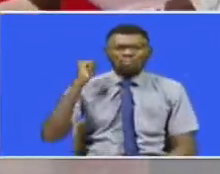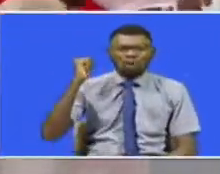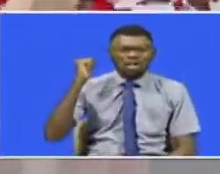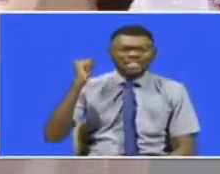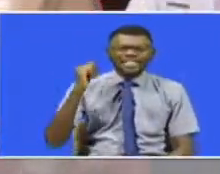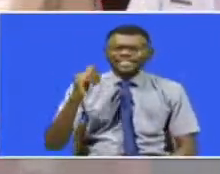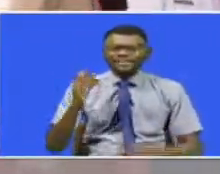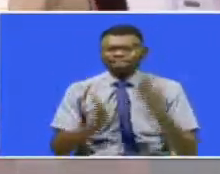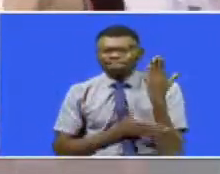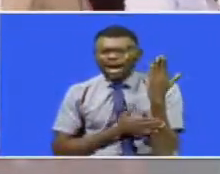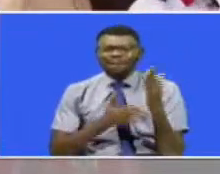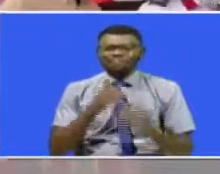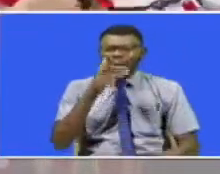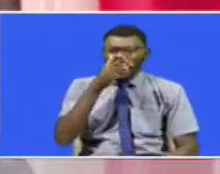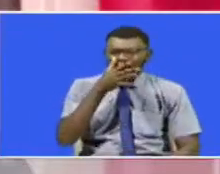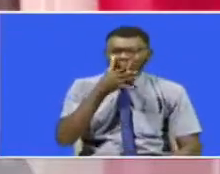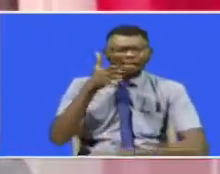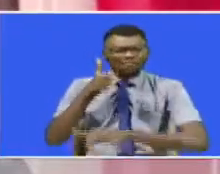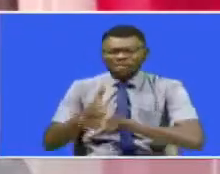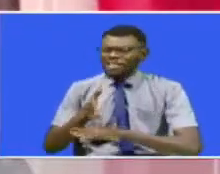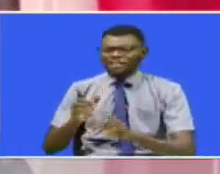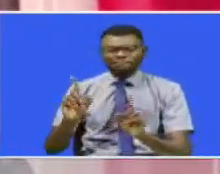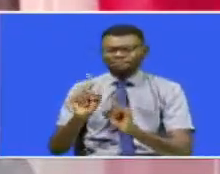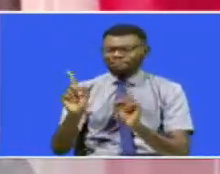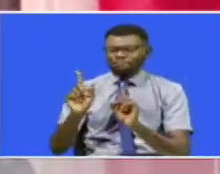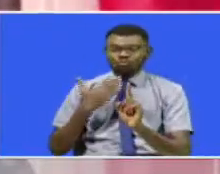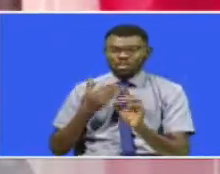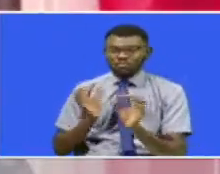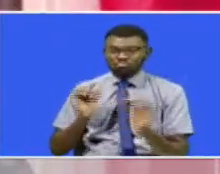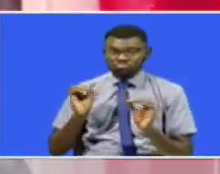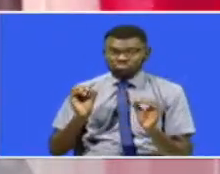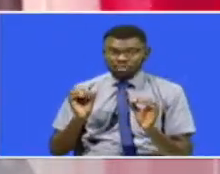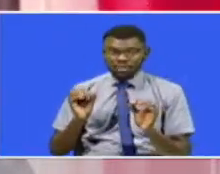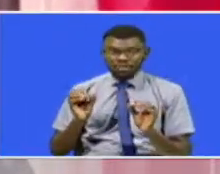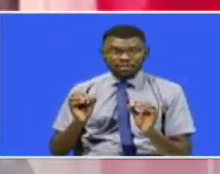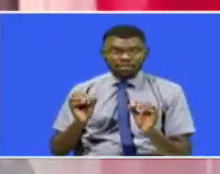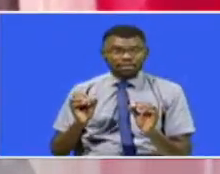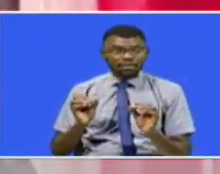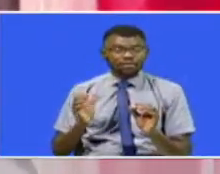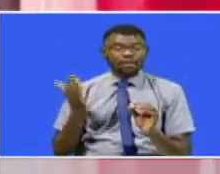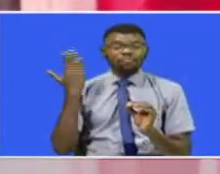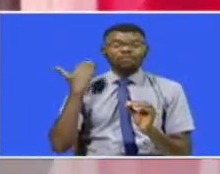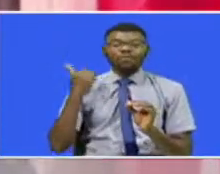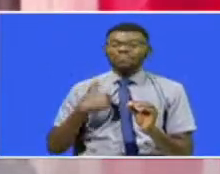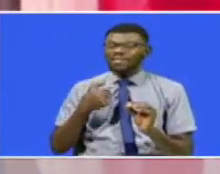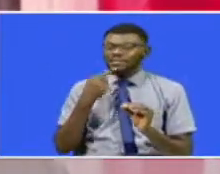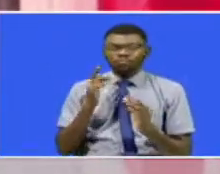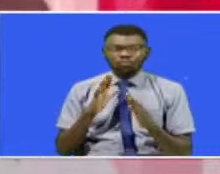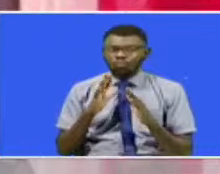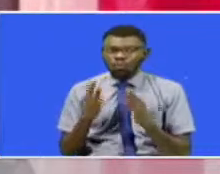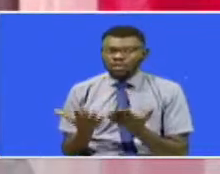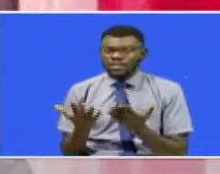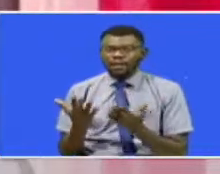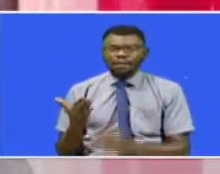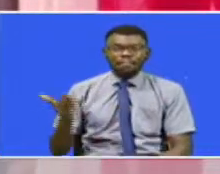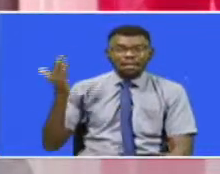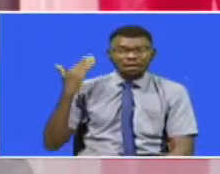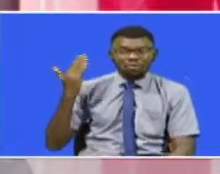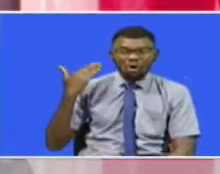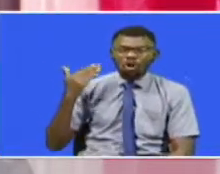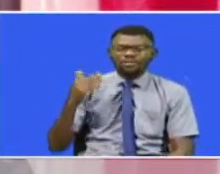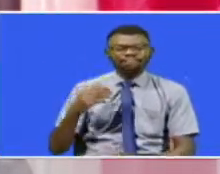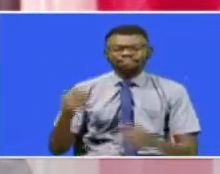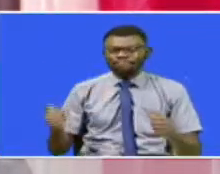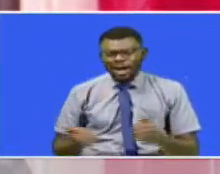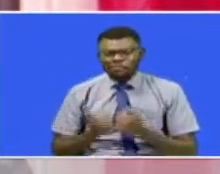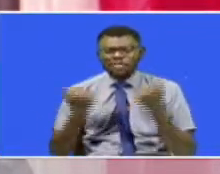kueneza propaganda na uongo. Wakati nilienda na nikasema hata kama yale yalikuwa yametendeka,